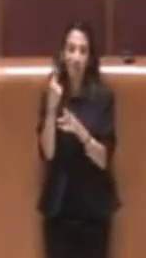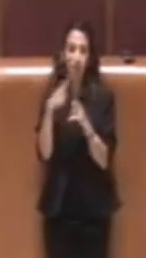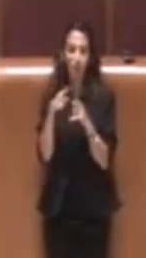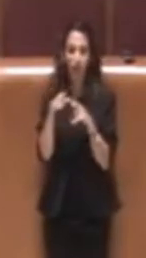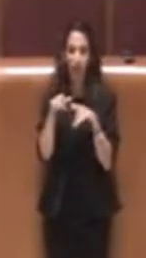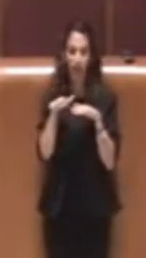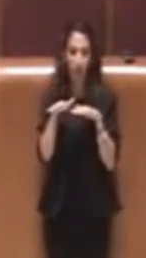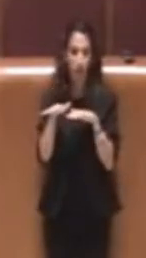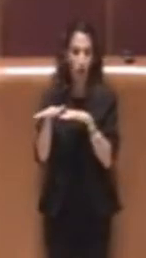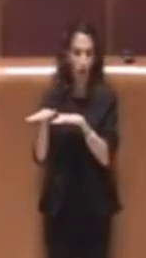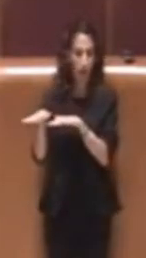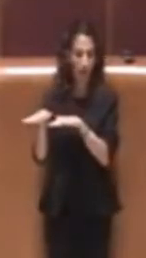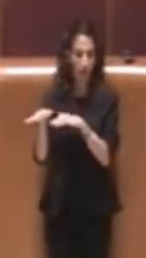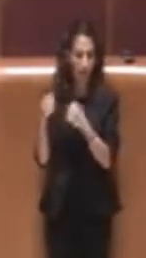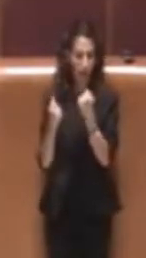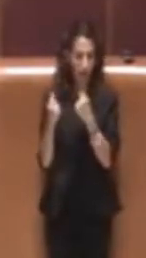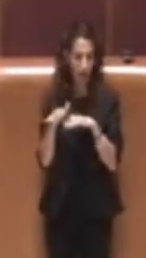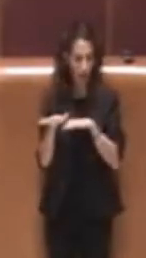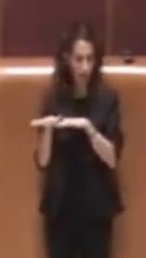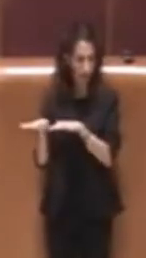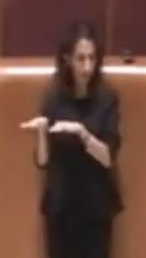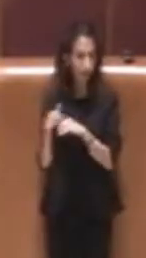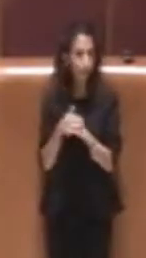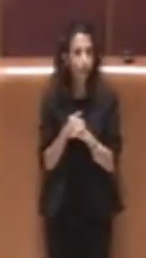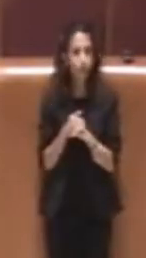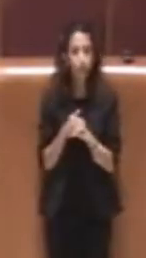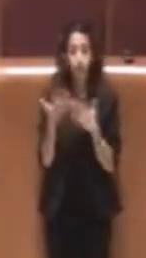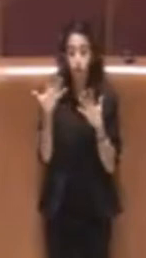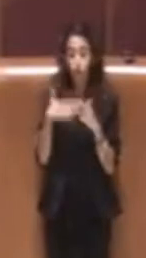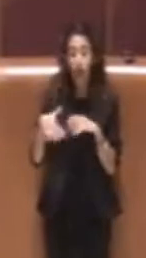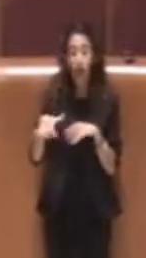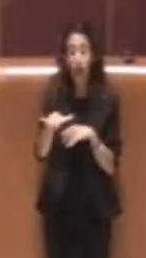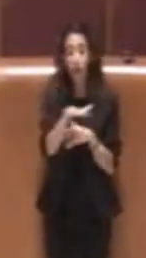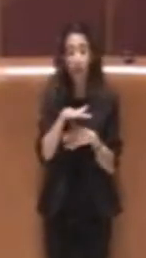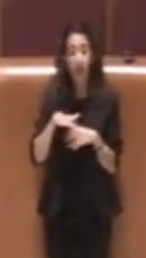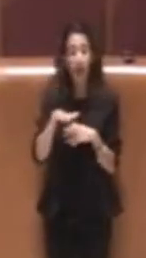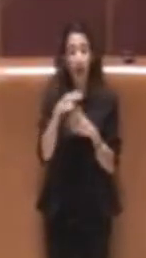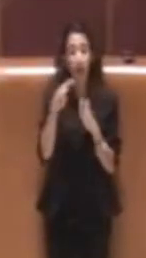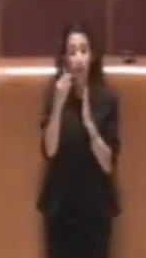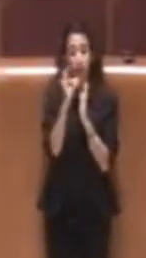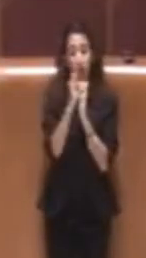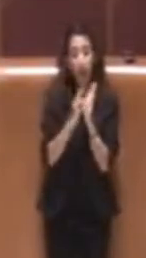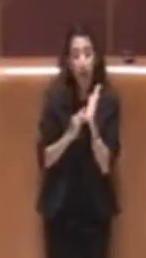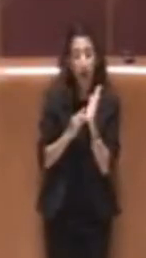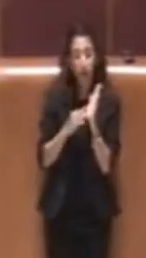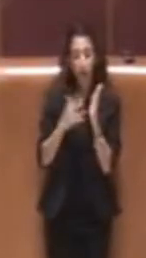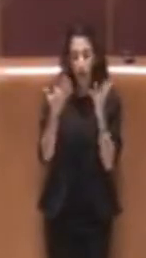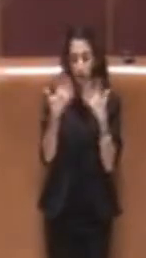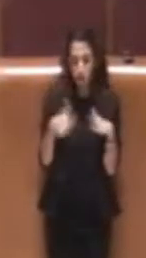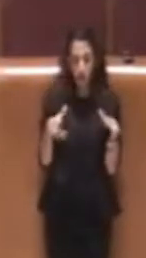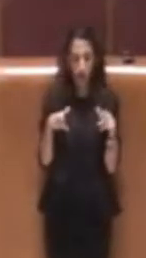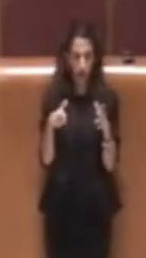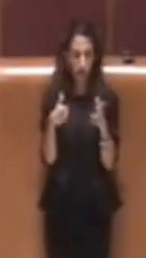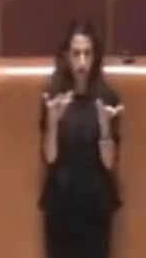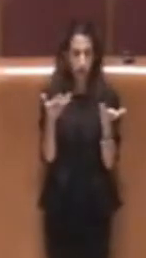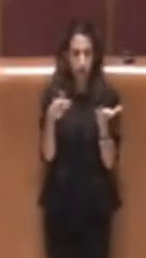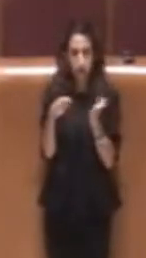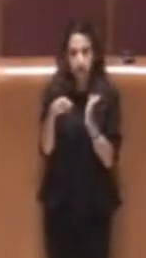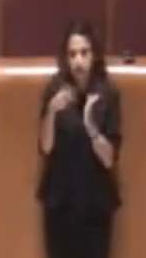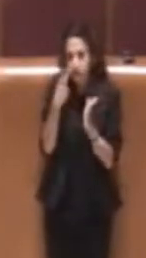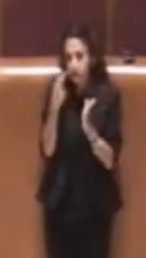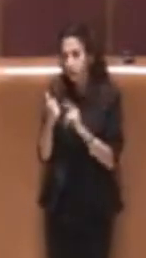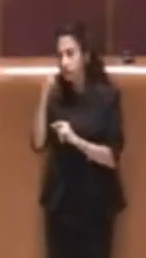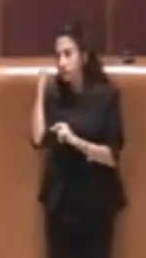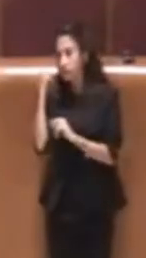mobilità carrabile. Già quel piano, il piano regolatore, già dalle linee di sviluppo appunto pensate a metà degli anni 90,